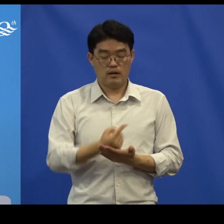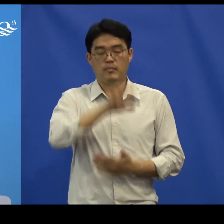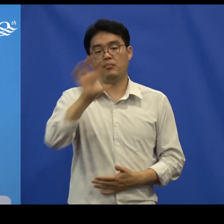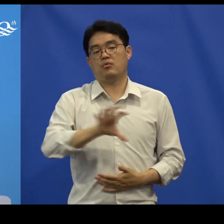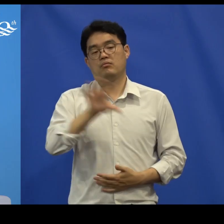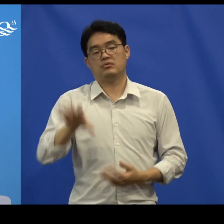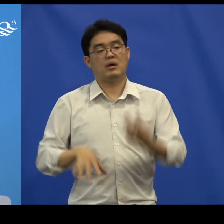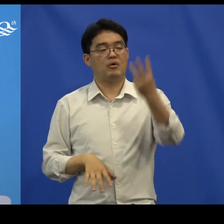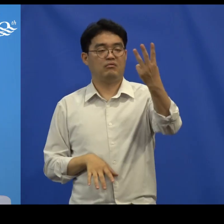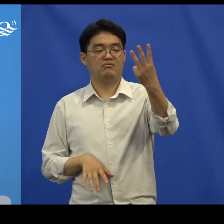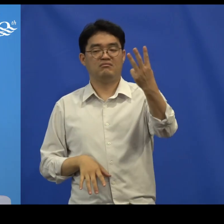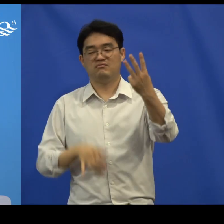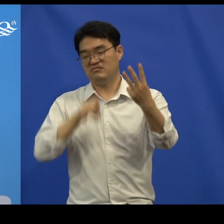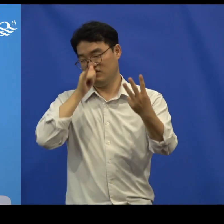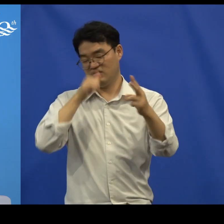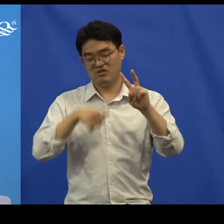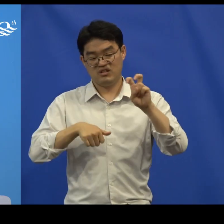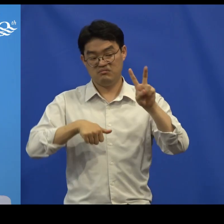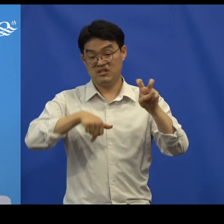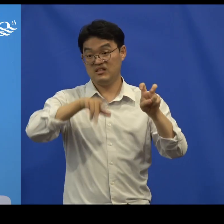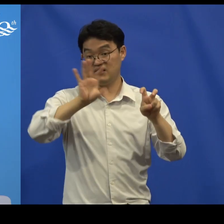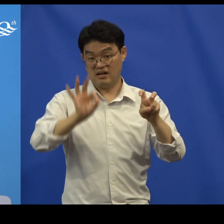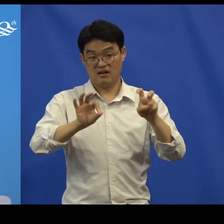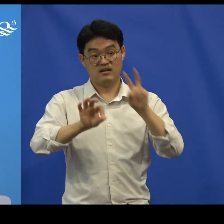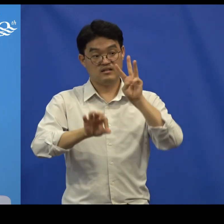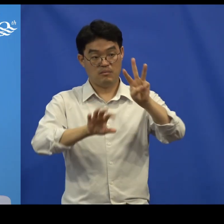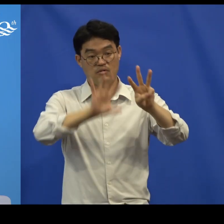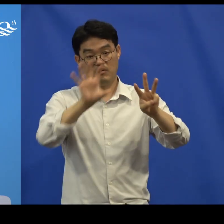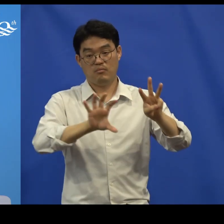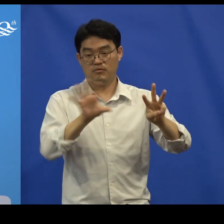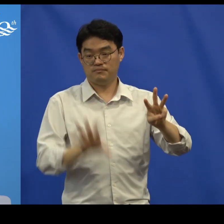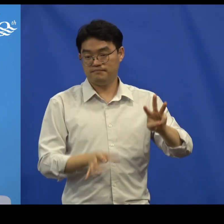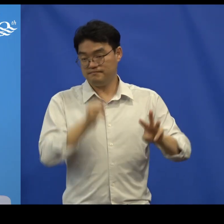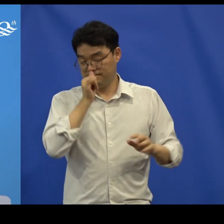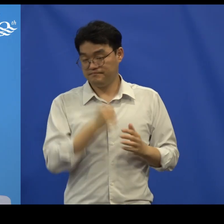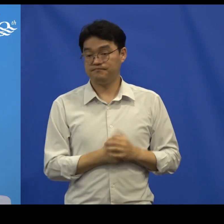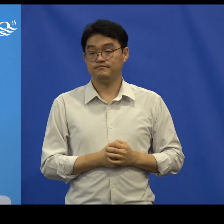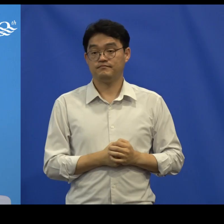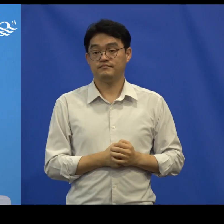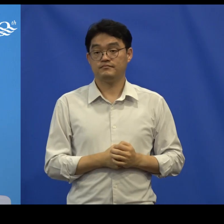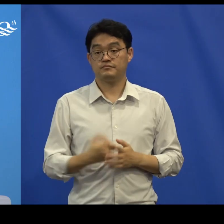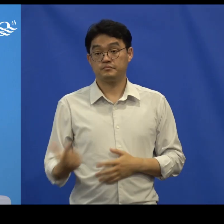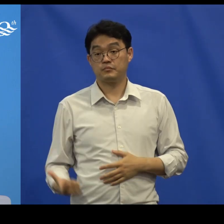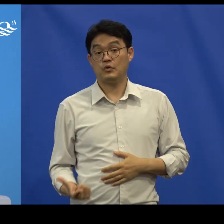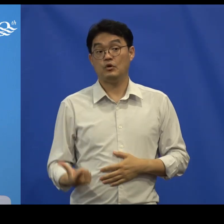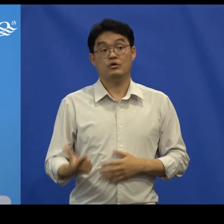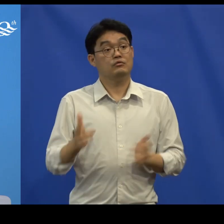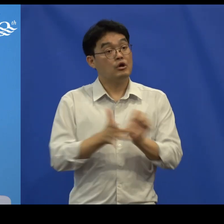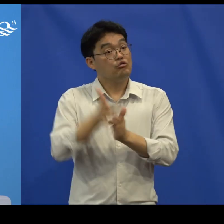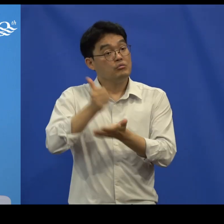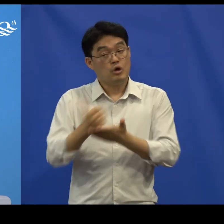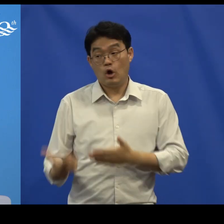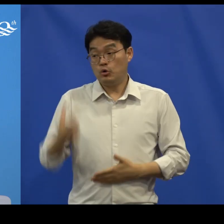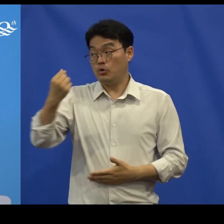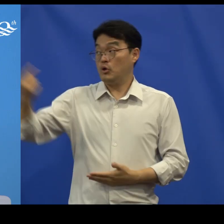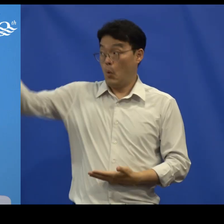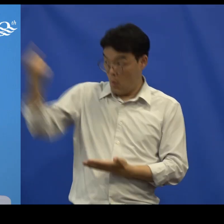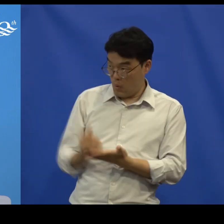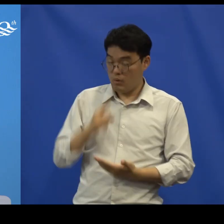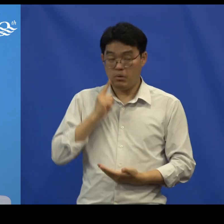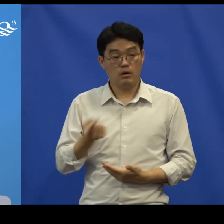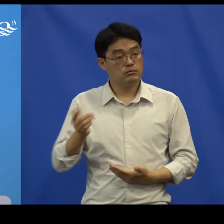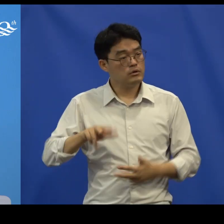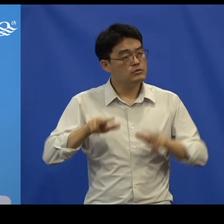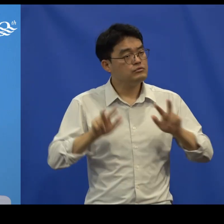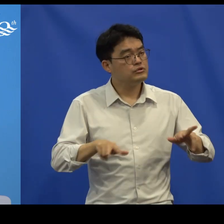자, 속히 오신다는 주님은 2000년이 지난 지금에도 오시지 않았습니다. 그러면 여기